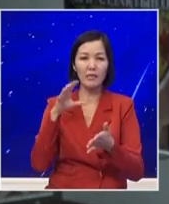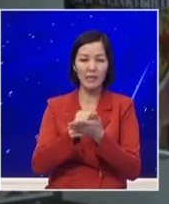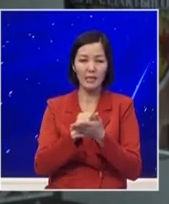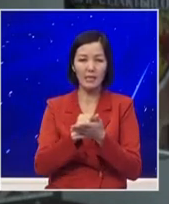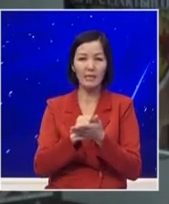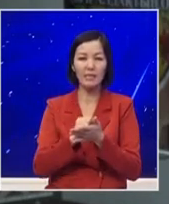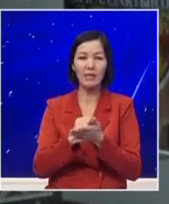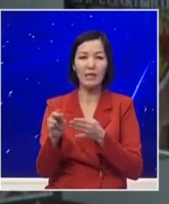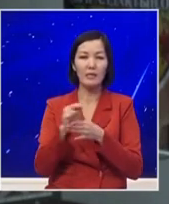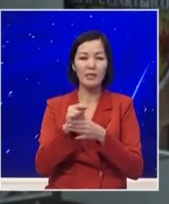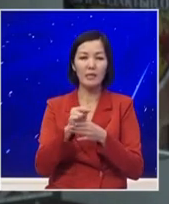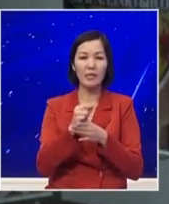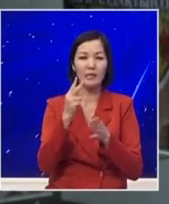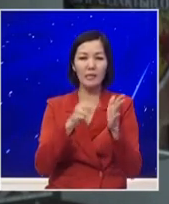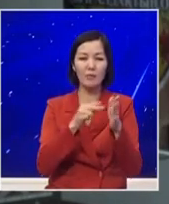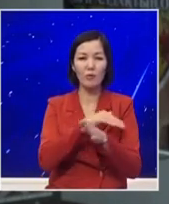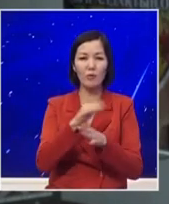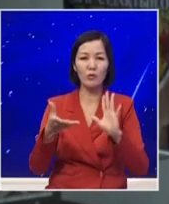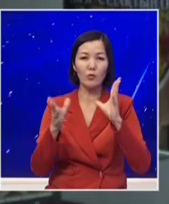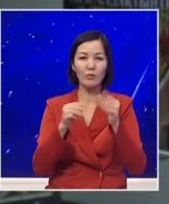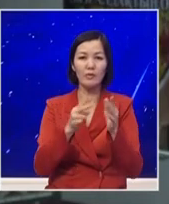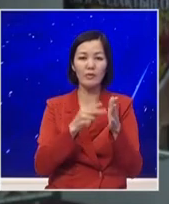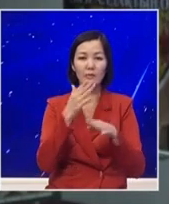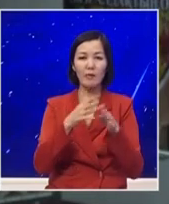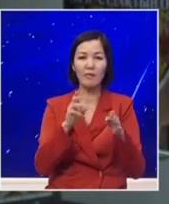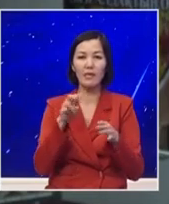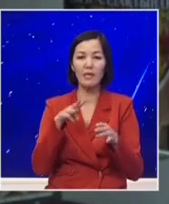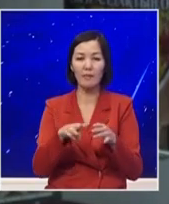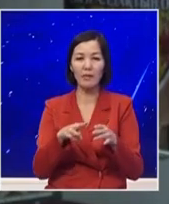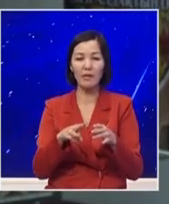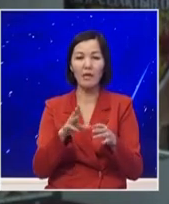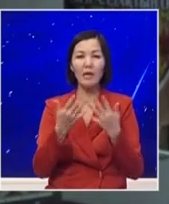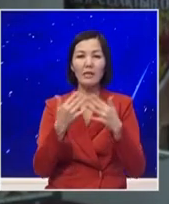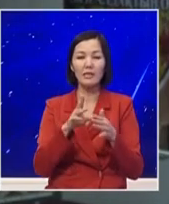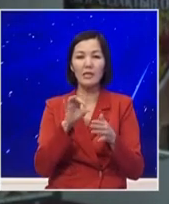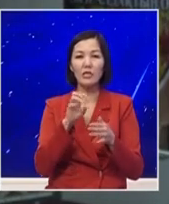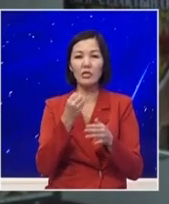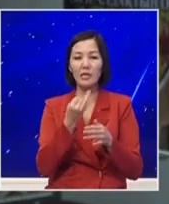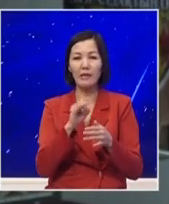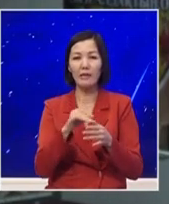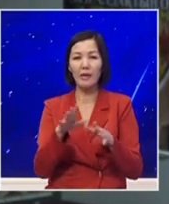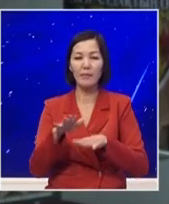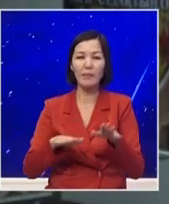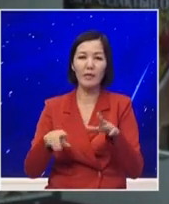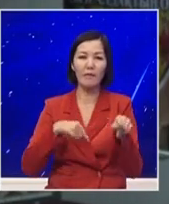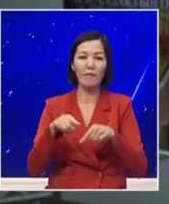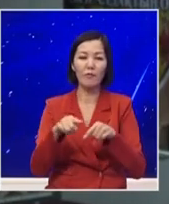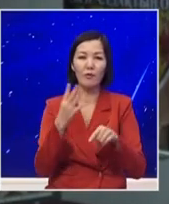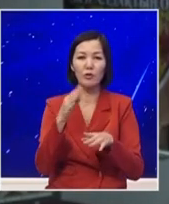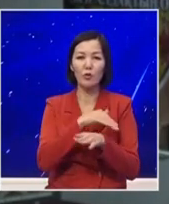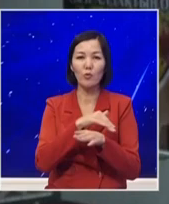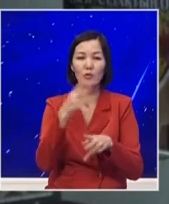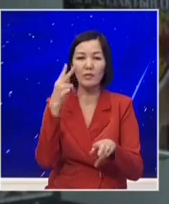Проложены тротуары на 7 улицах общей протяженностью 7,5 километров. В селе Жайнак построена площадка для мини-футбола. На 4